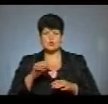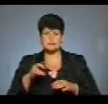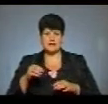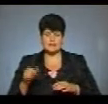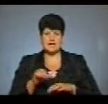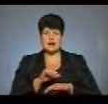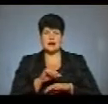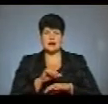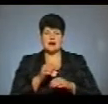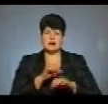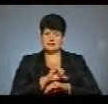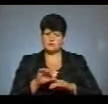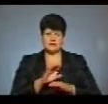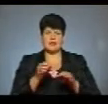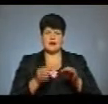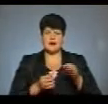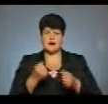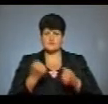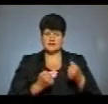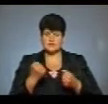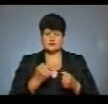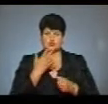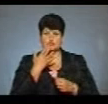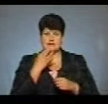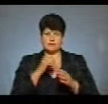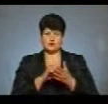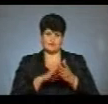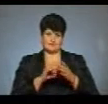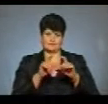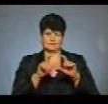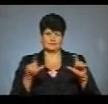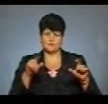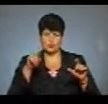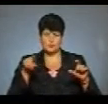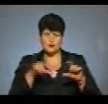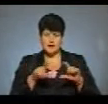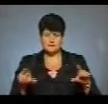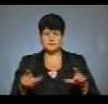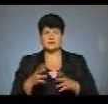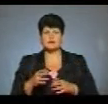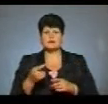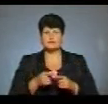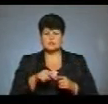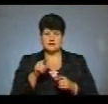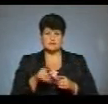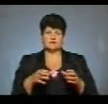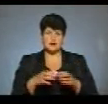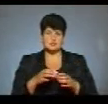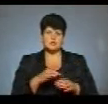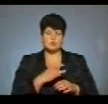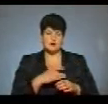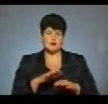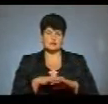із іноземною реєстрацією. Це Ігор Васильєв, Андрій Богданець, Людмила Марченко та Володимир Гевко від фракції «Слуга